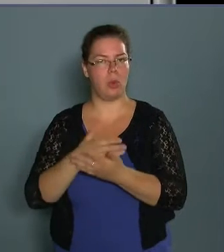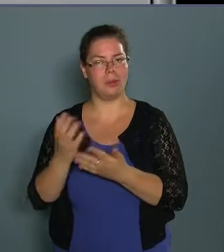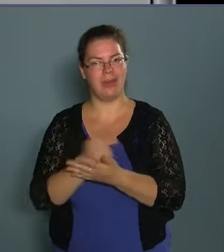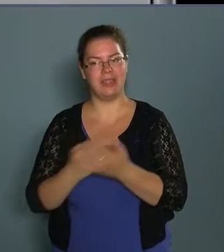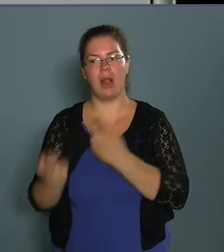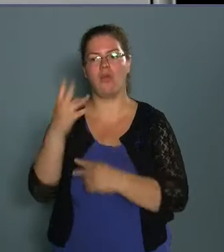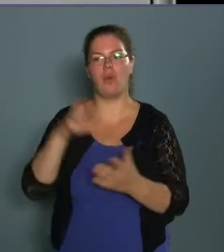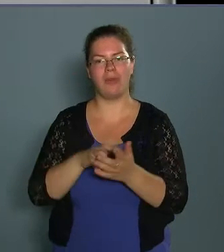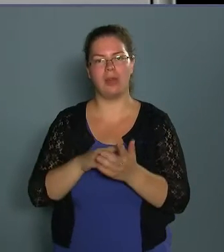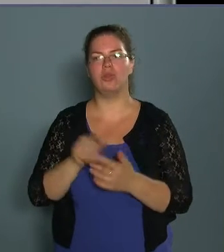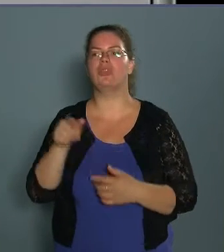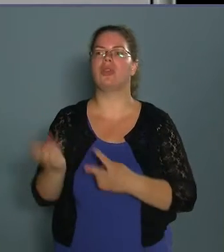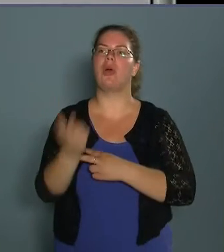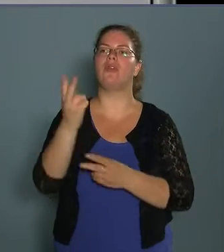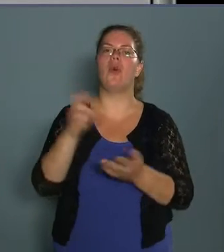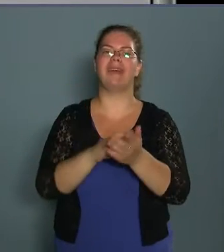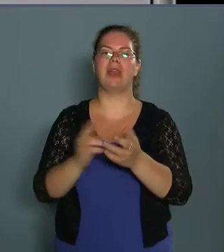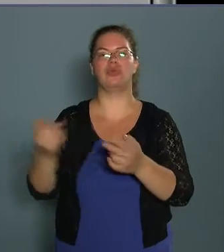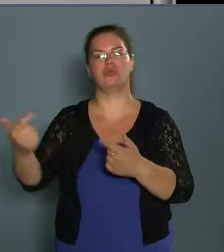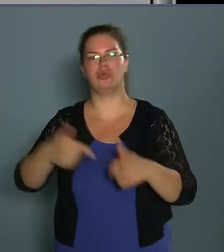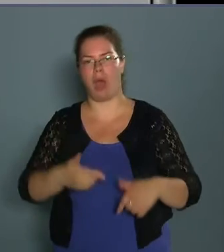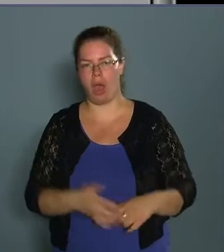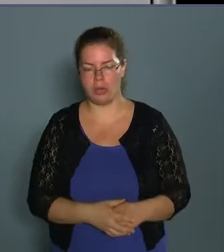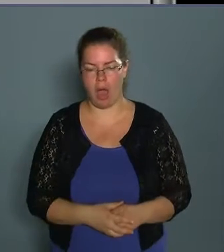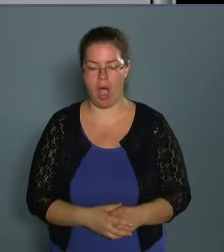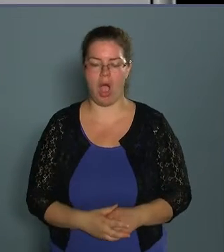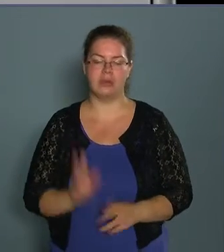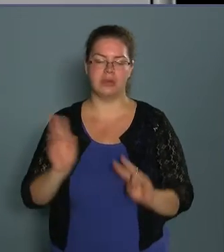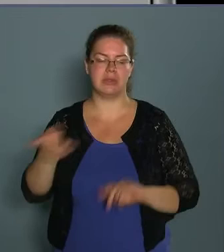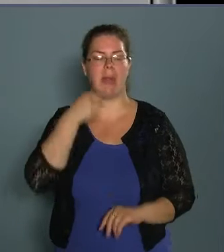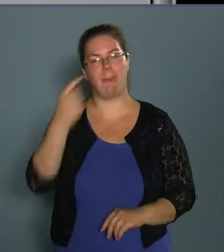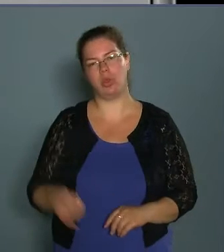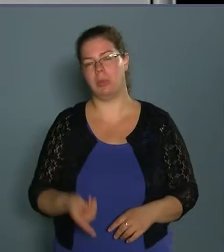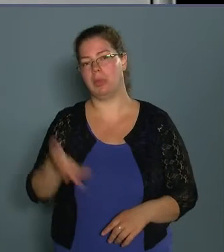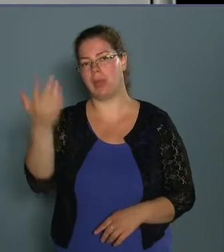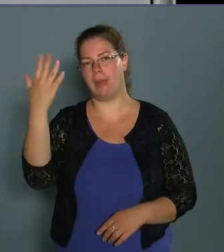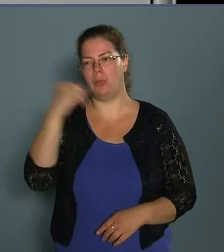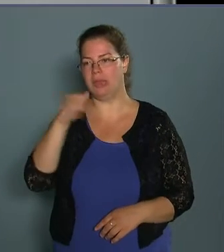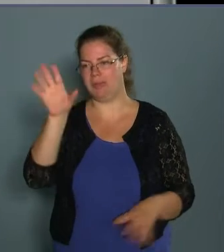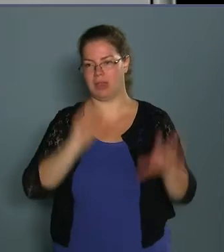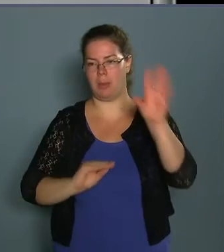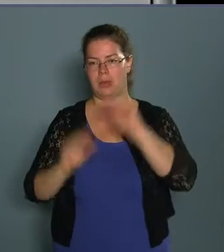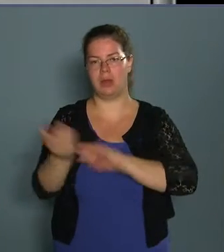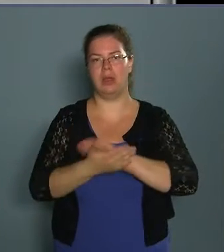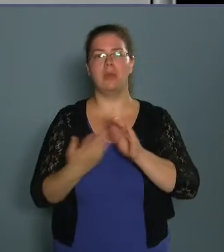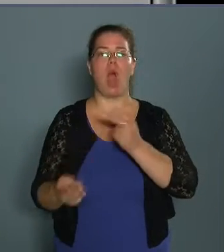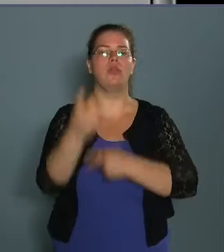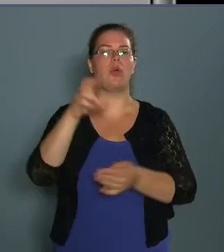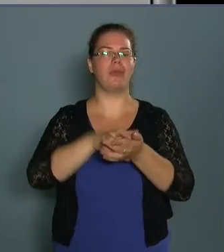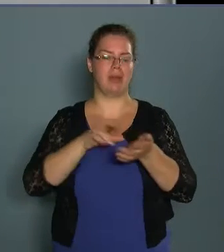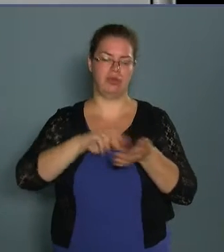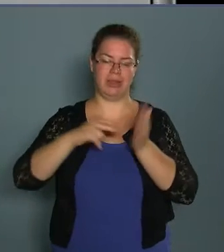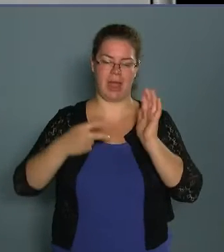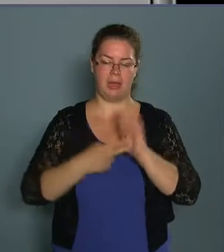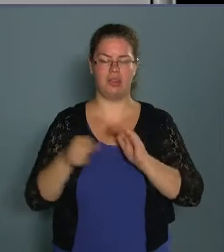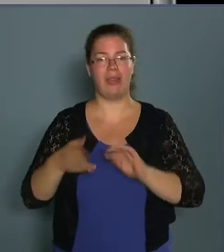fővárossal, és azt a főváros utalja le, ott azt kell mondanom, hogy az elmúlt évek tapasztalatai alapján a fővárosi